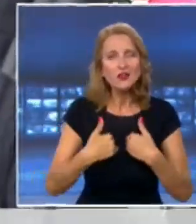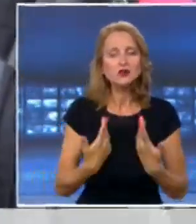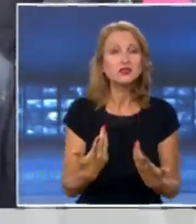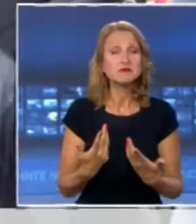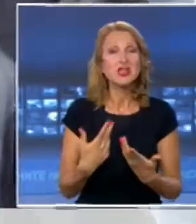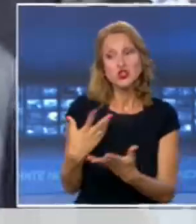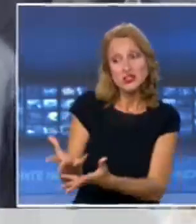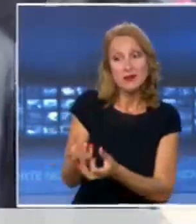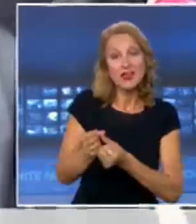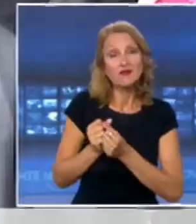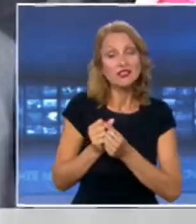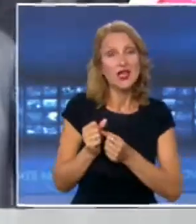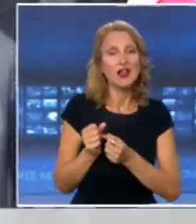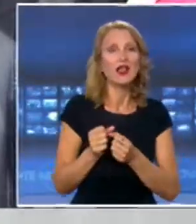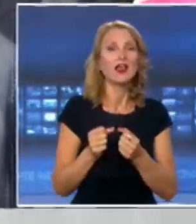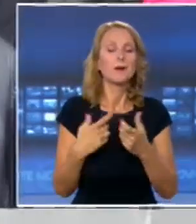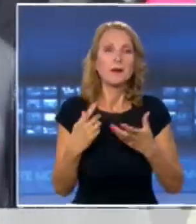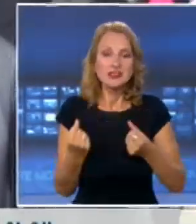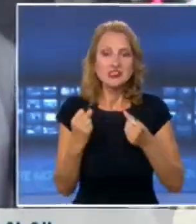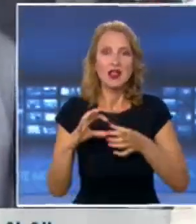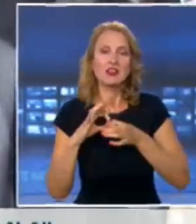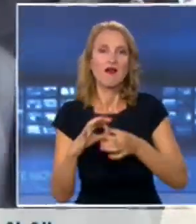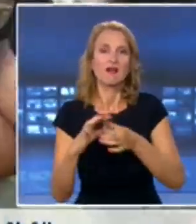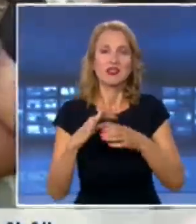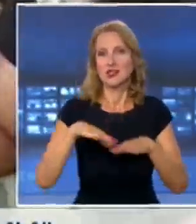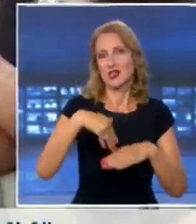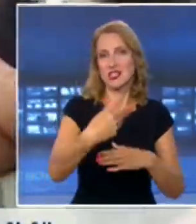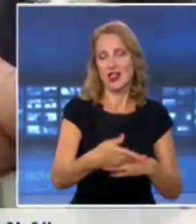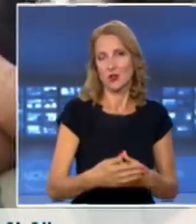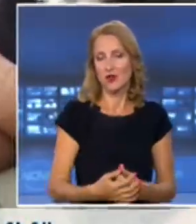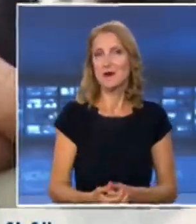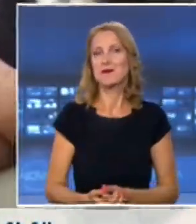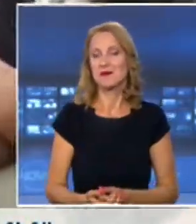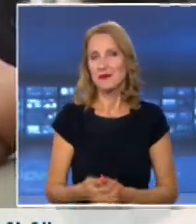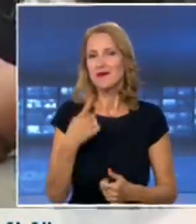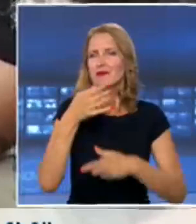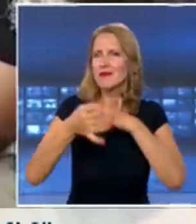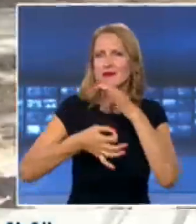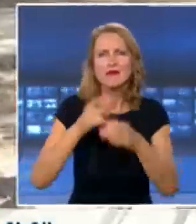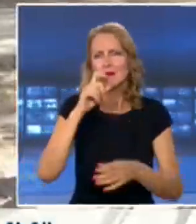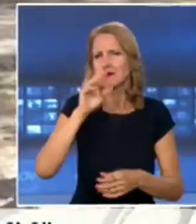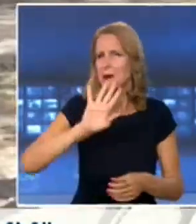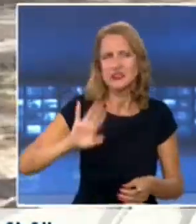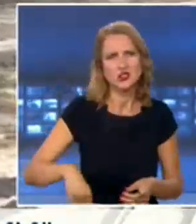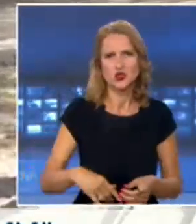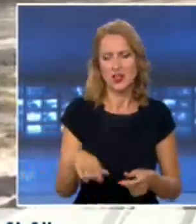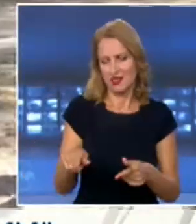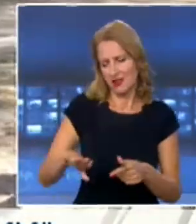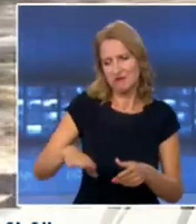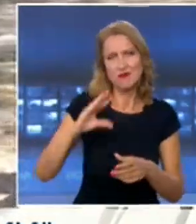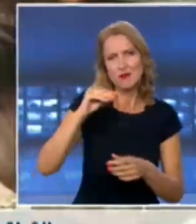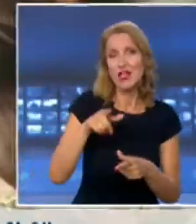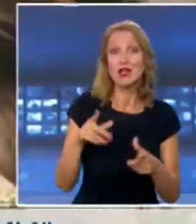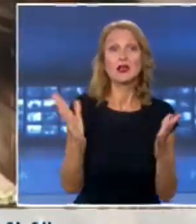че са измъкнати от тази среда. Просто връзката е уникална след това. Обяснява, че за него няма никакво значение, че новият му приятел